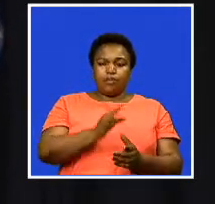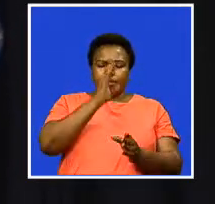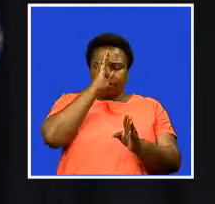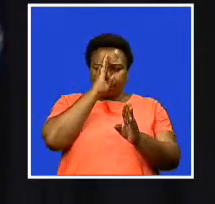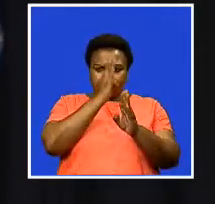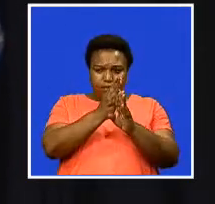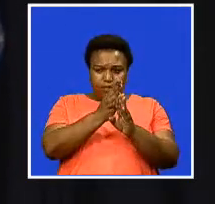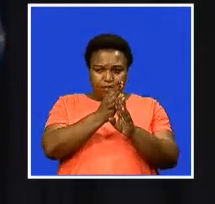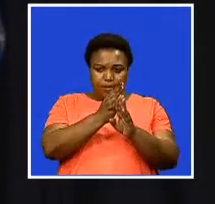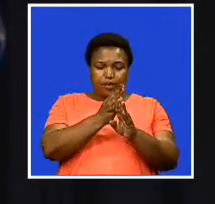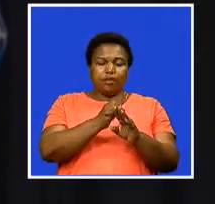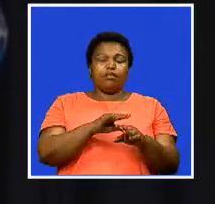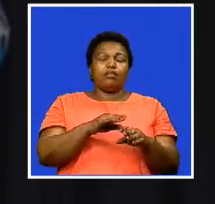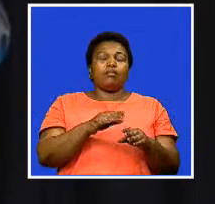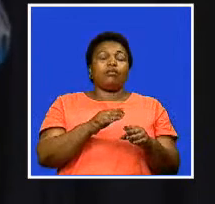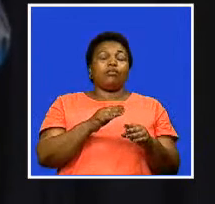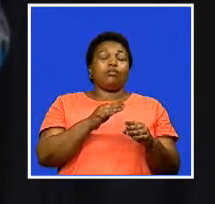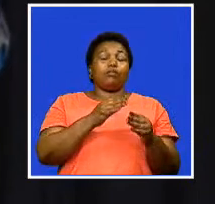wena